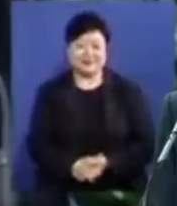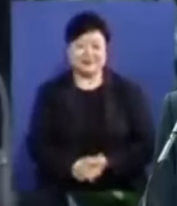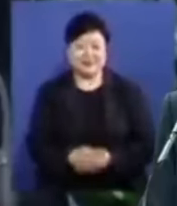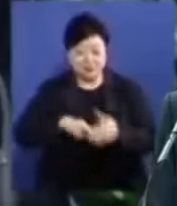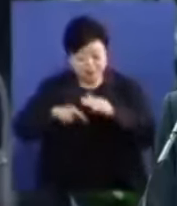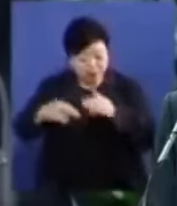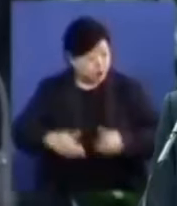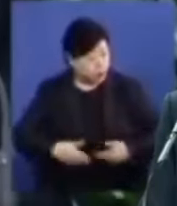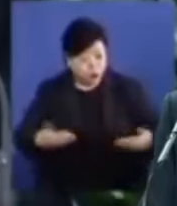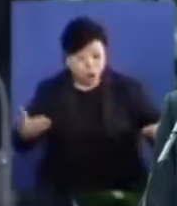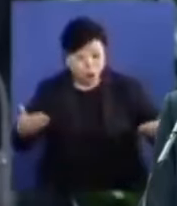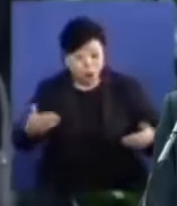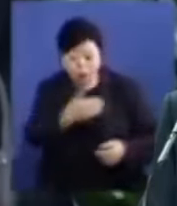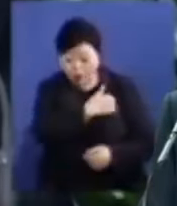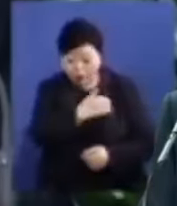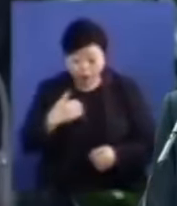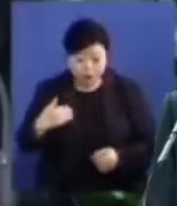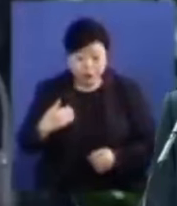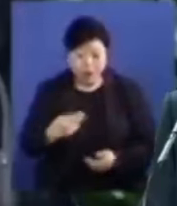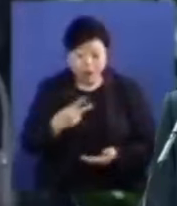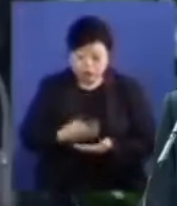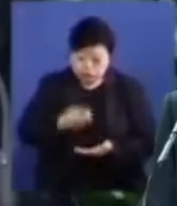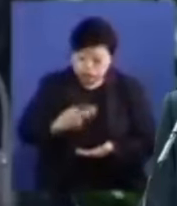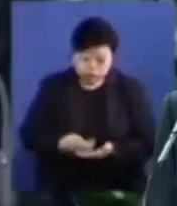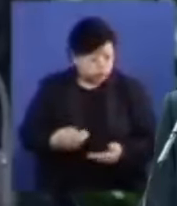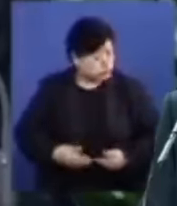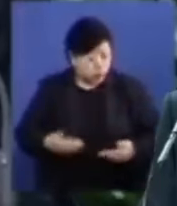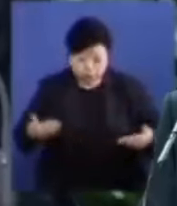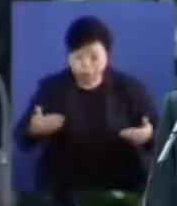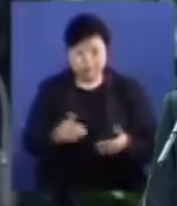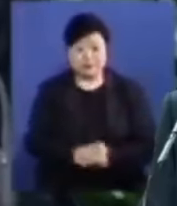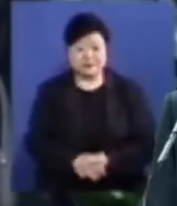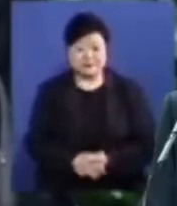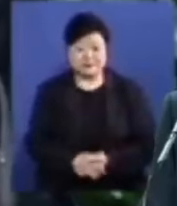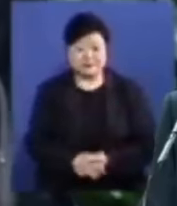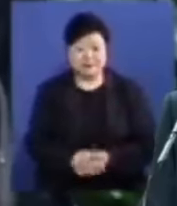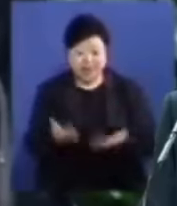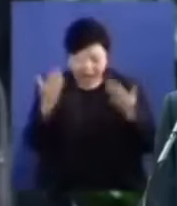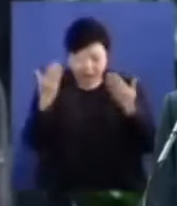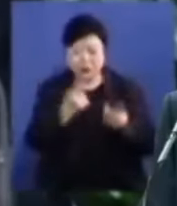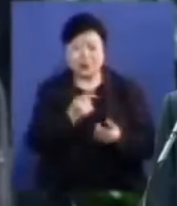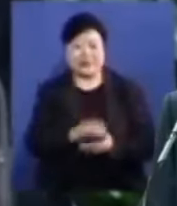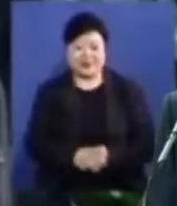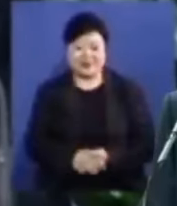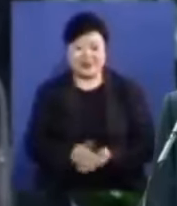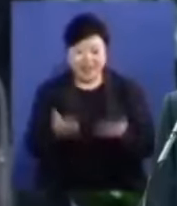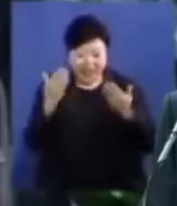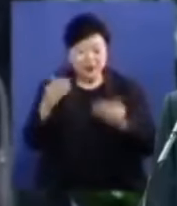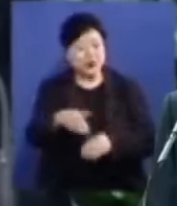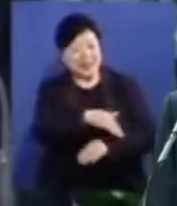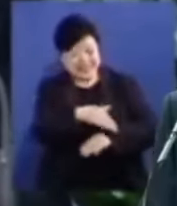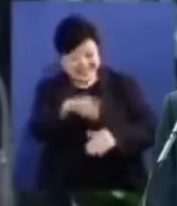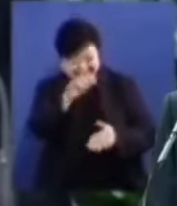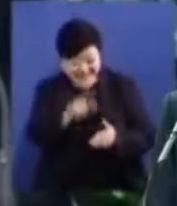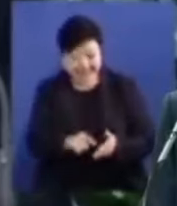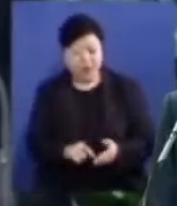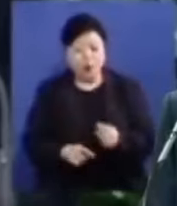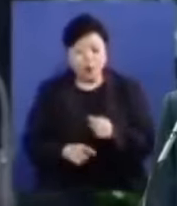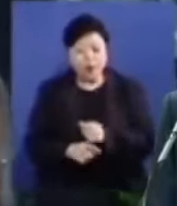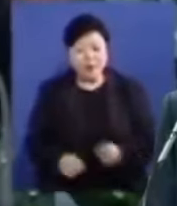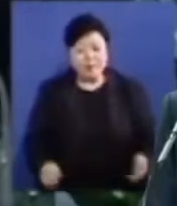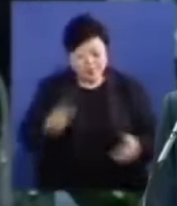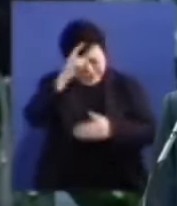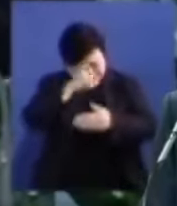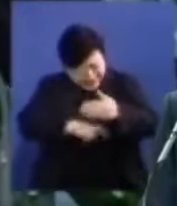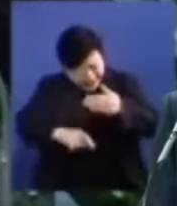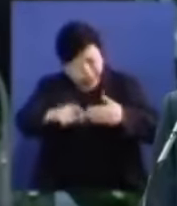피할 필요도 없고 감당하려고 발버둥 칠 필요도 없는 것입니다. 학교도 마찬가지입니다. 우리가 학교 다닐 때 왜 밤을